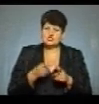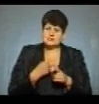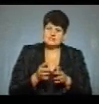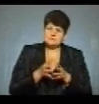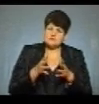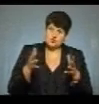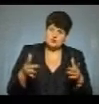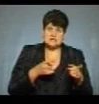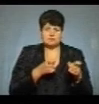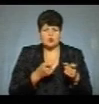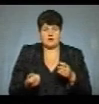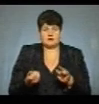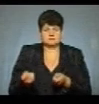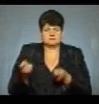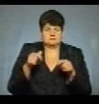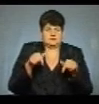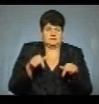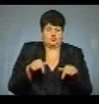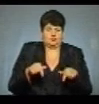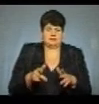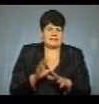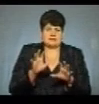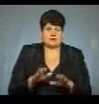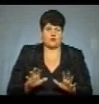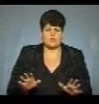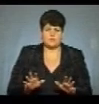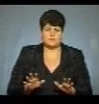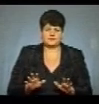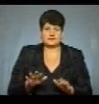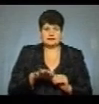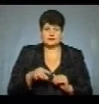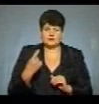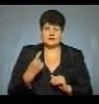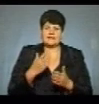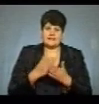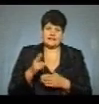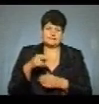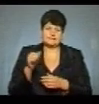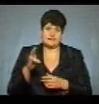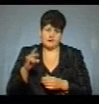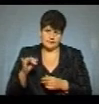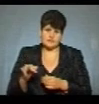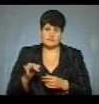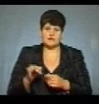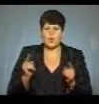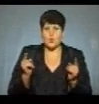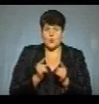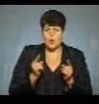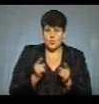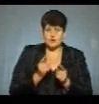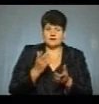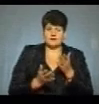збільшується та зброя, яка з'являється в нас незаконно, скажімо так, на території області? Є дані, короткі,